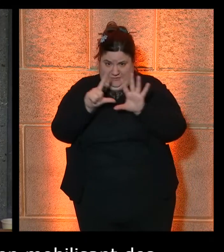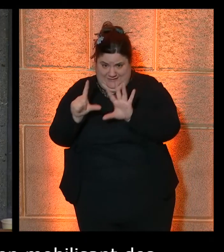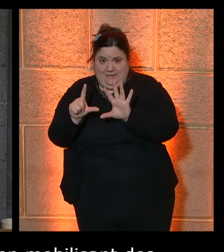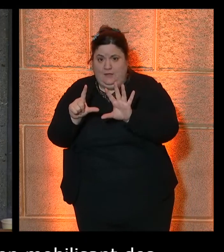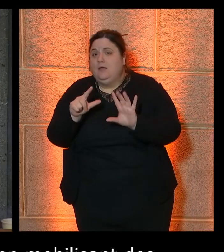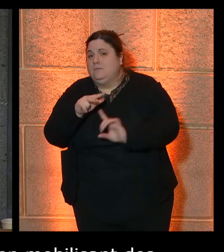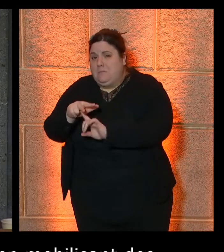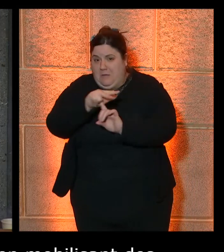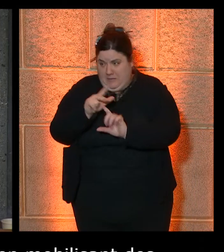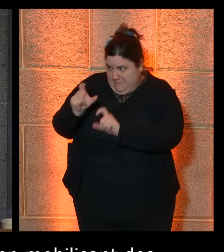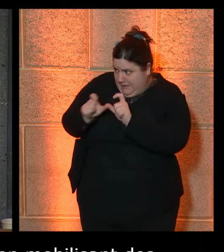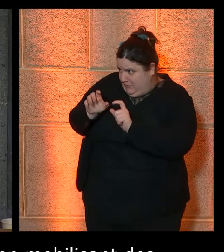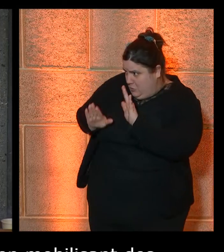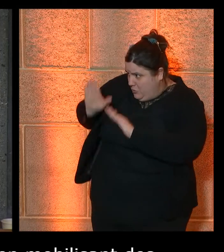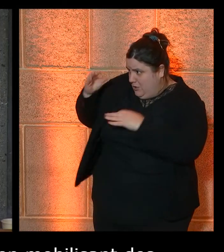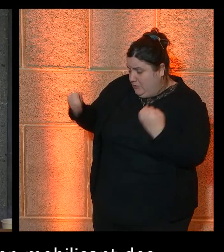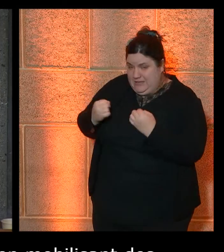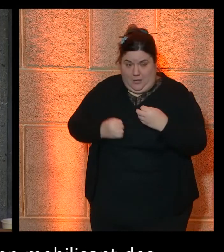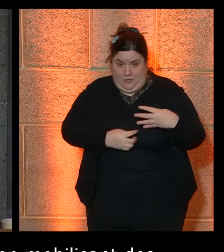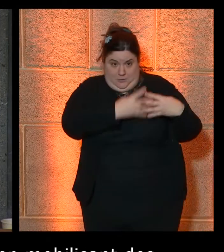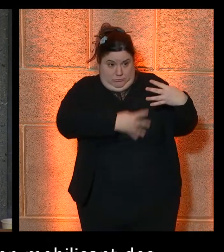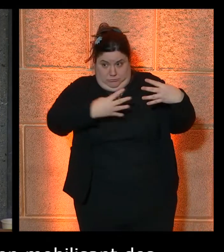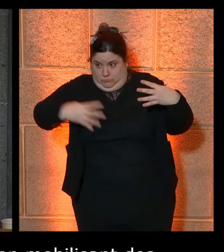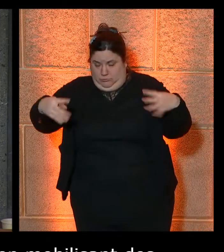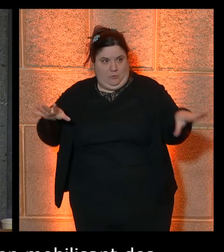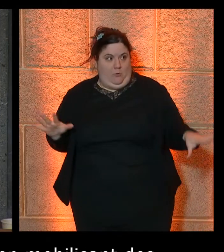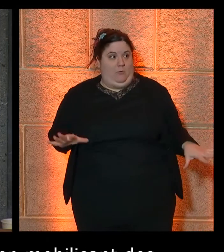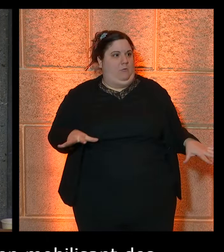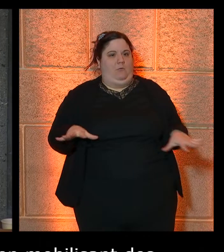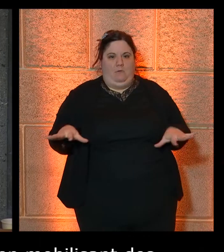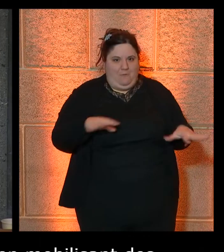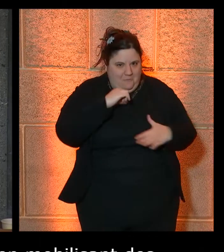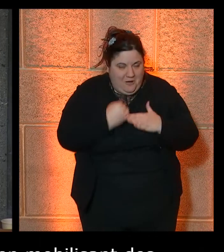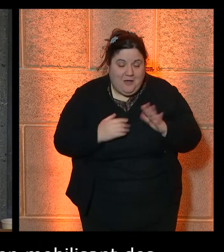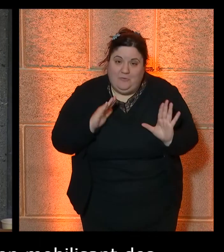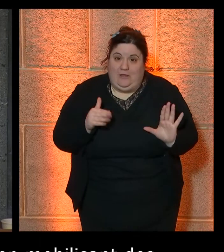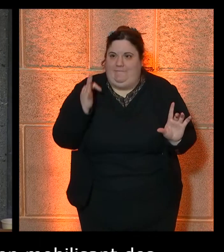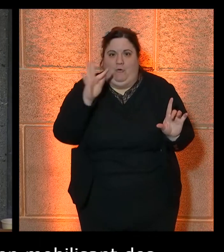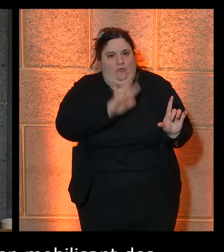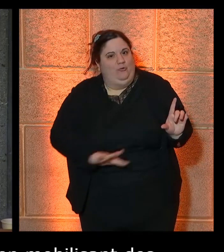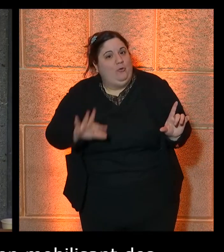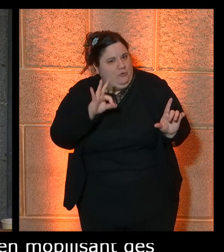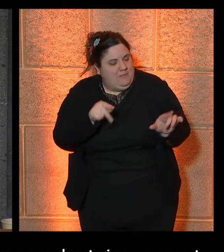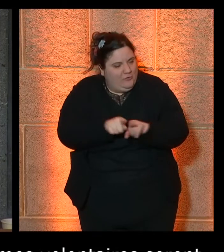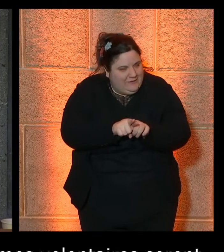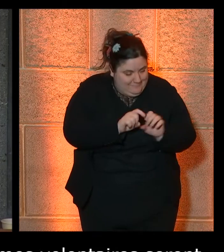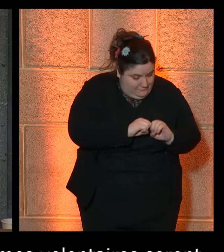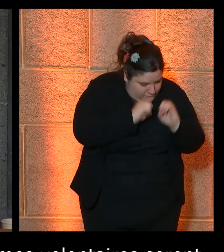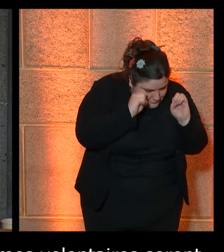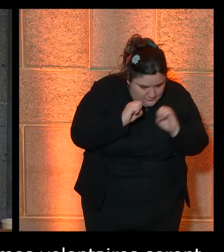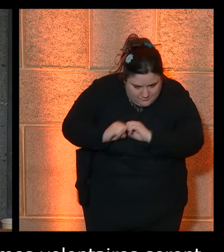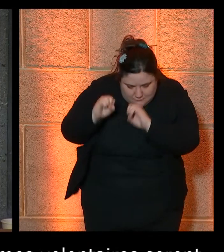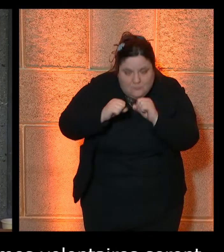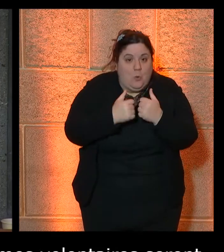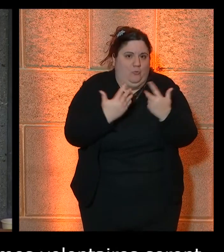serait un petit peu rude. Donc, même chose pour les législatives, nous avons